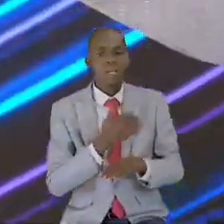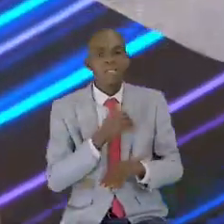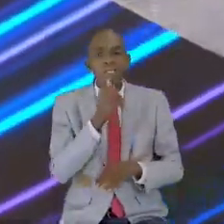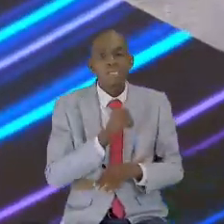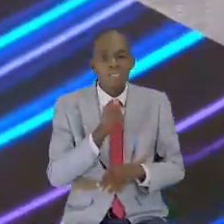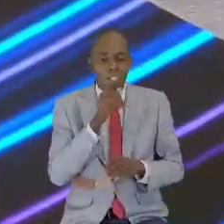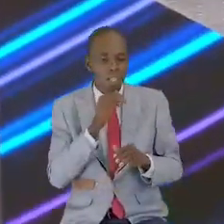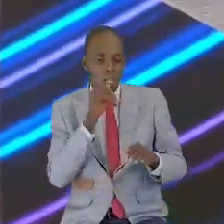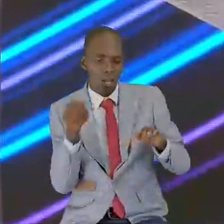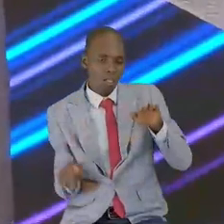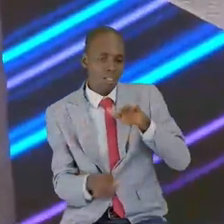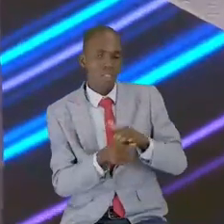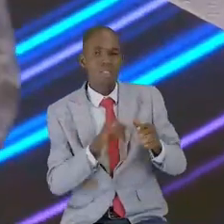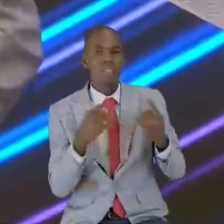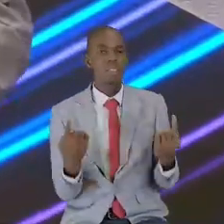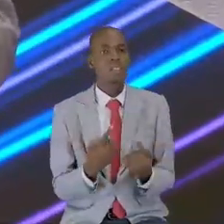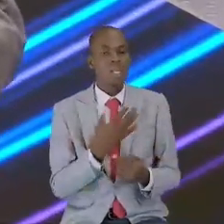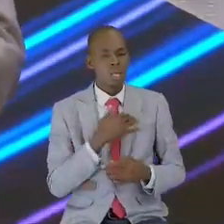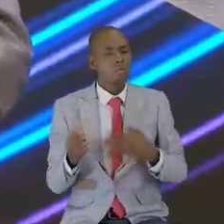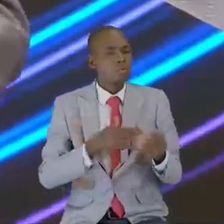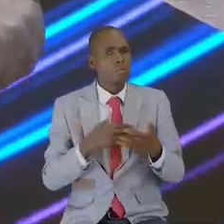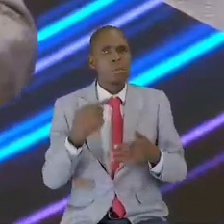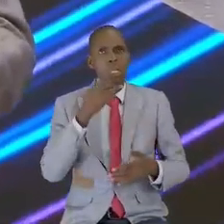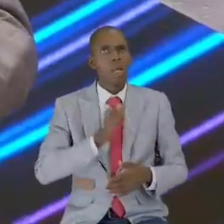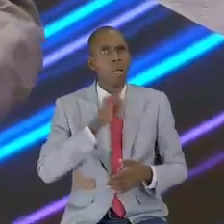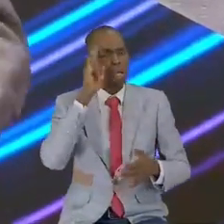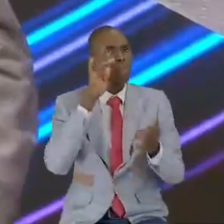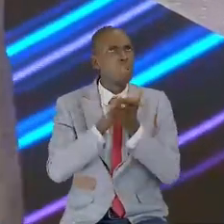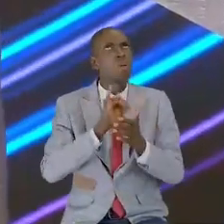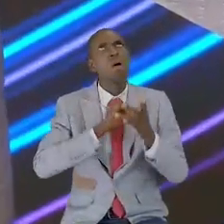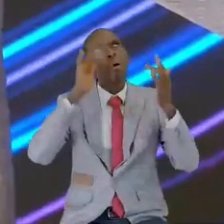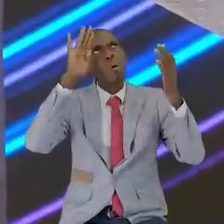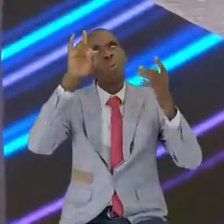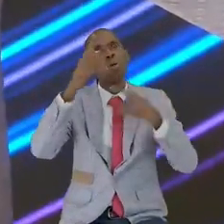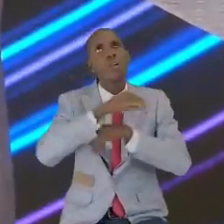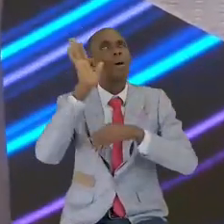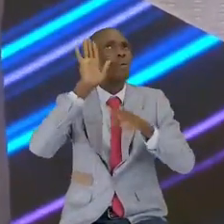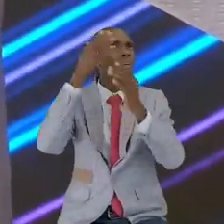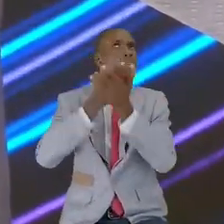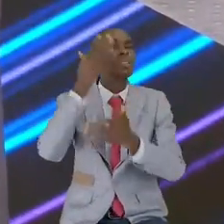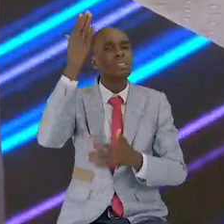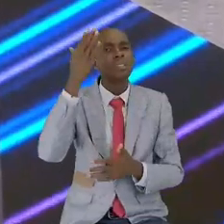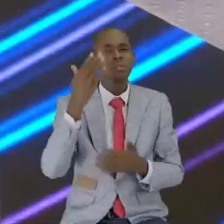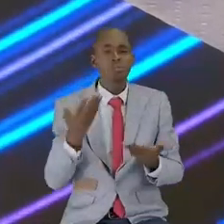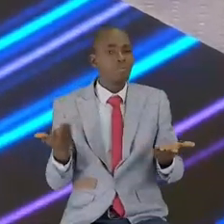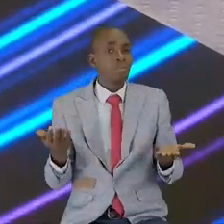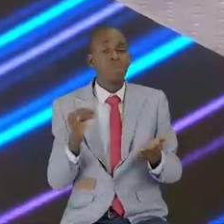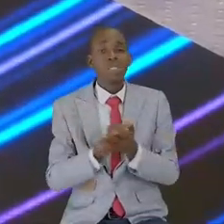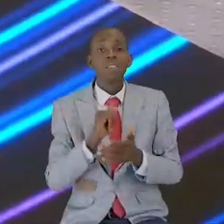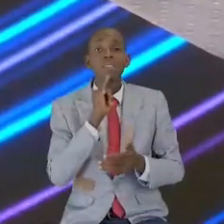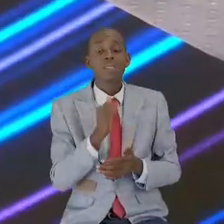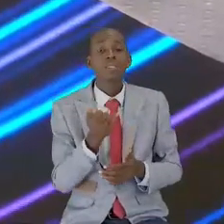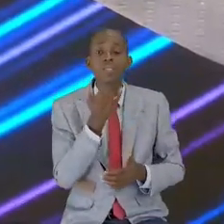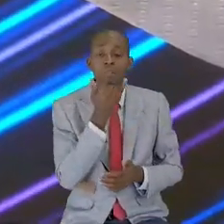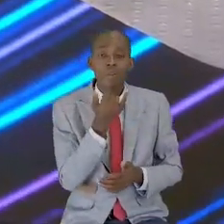il a des péchés secrets cachés. Il dit, je vais aller au ciel. Ça, ce n'est pas une expérience vivante, c'est une